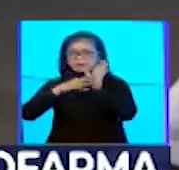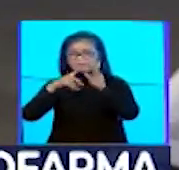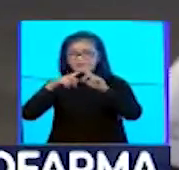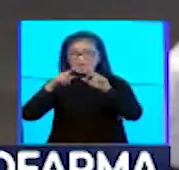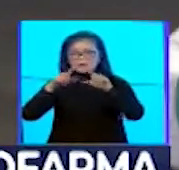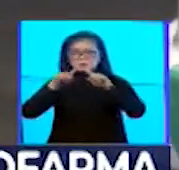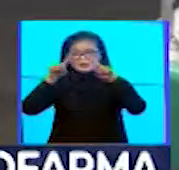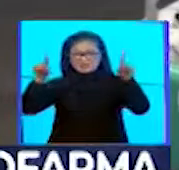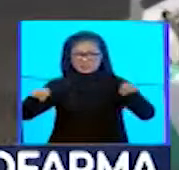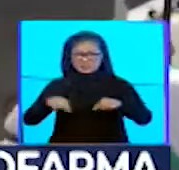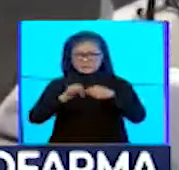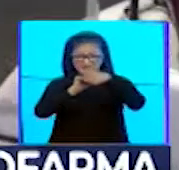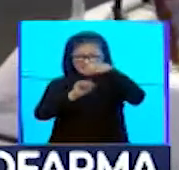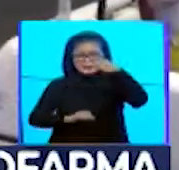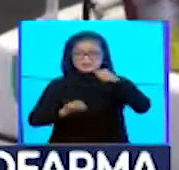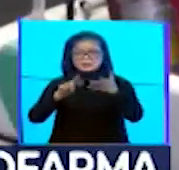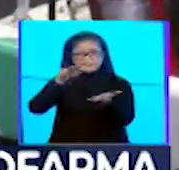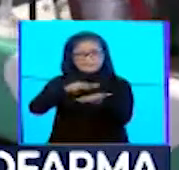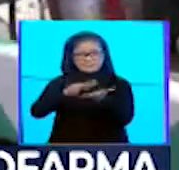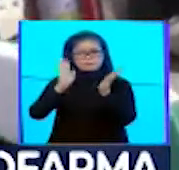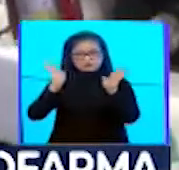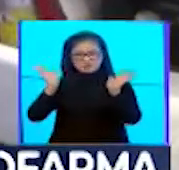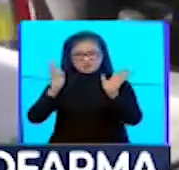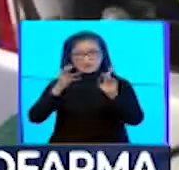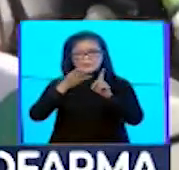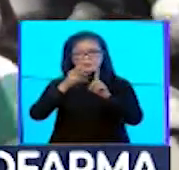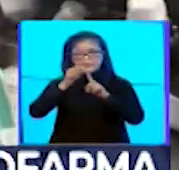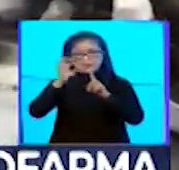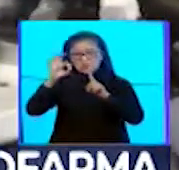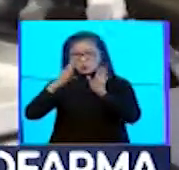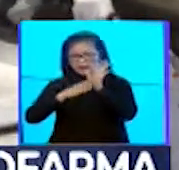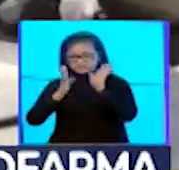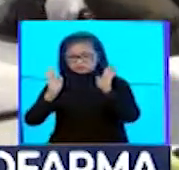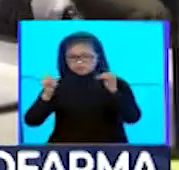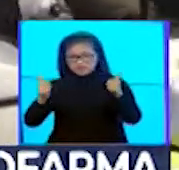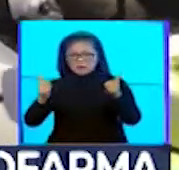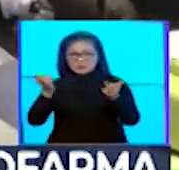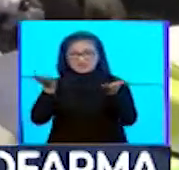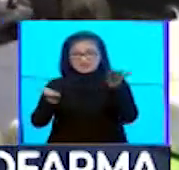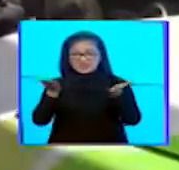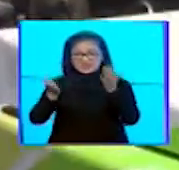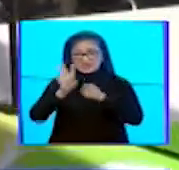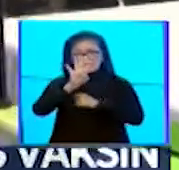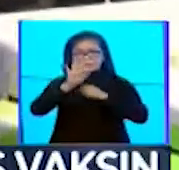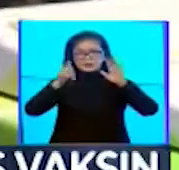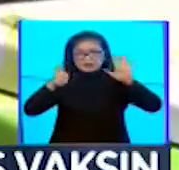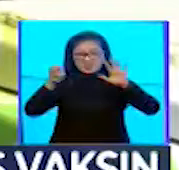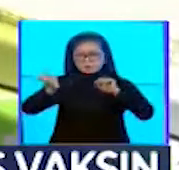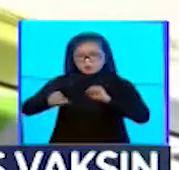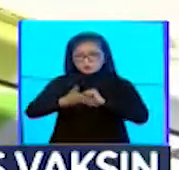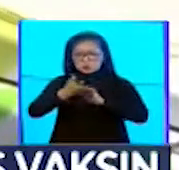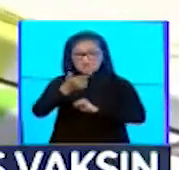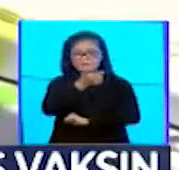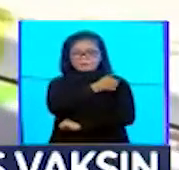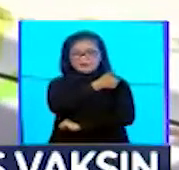yang benar CPOB dari Badan POM. Hingga saat ini sekitar 46 juta dosis vaksin telah dimanufaktur oleh